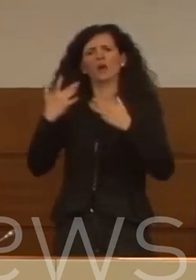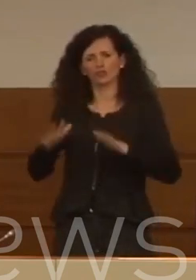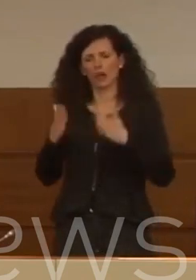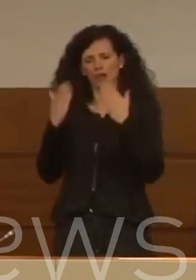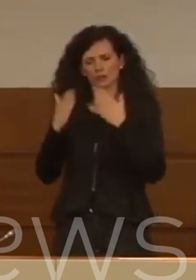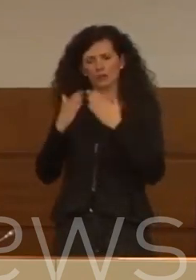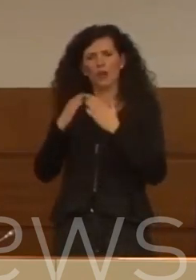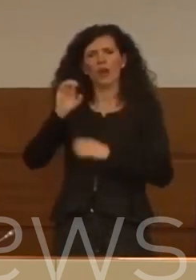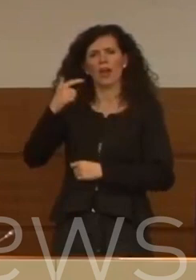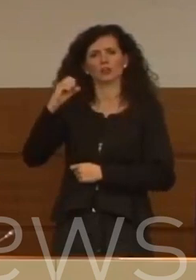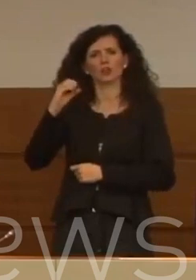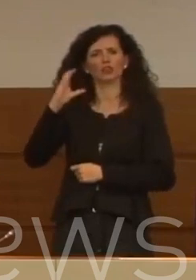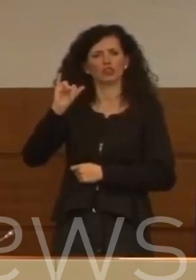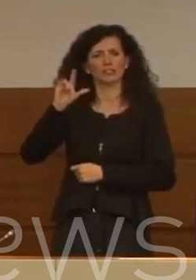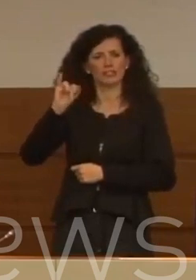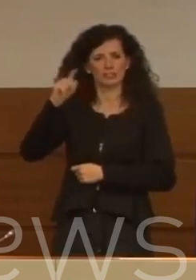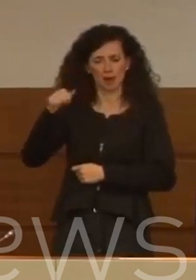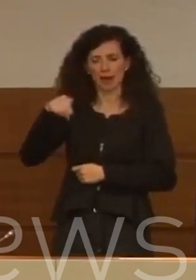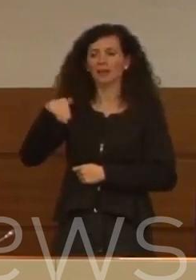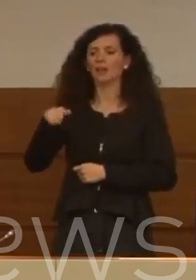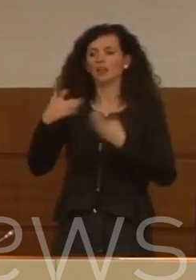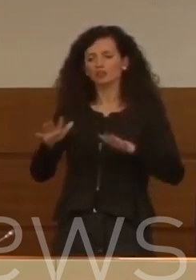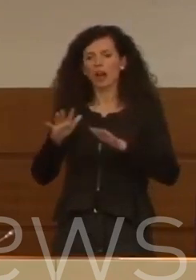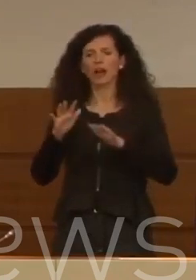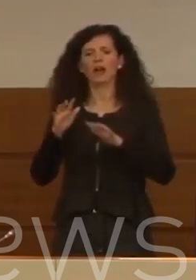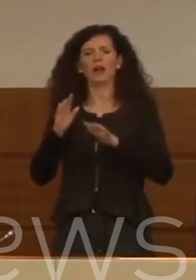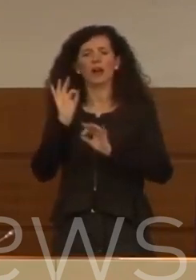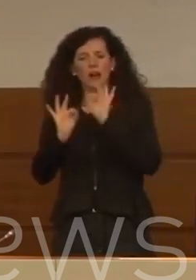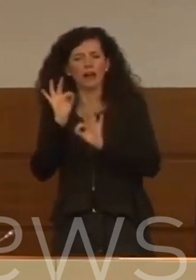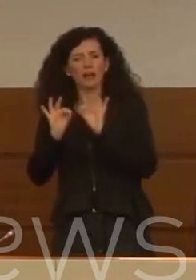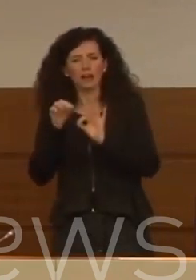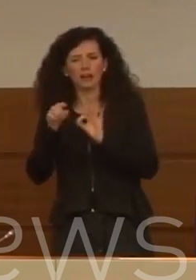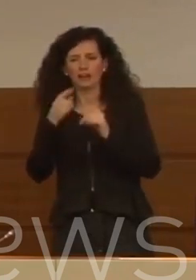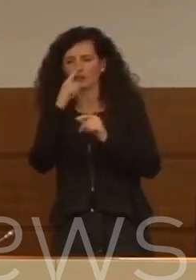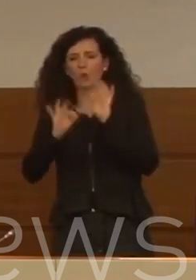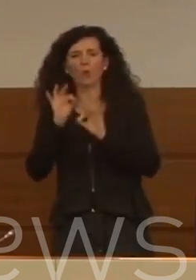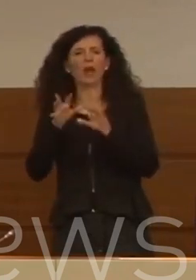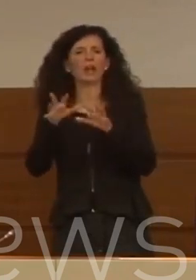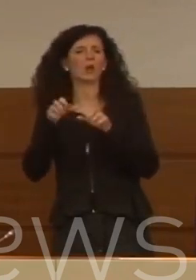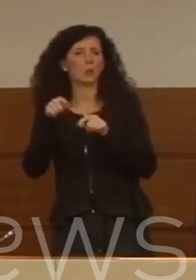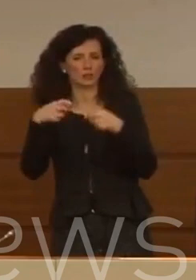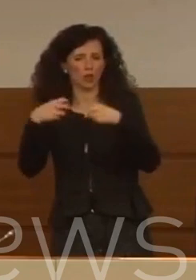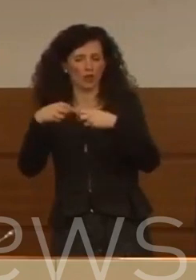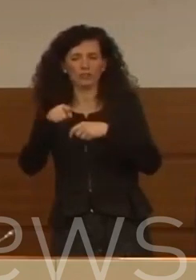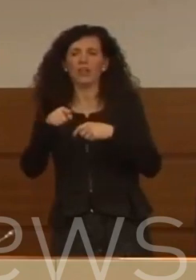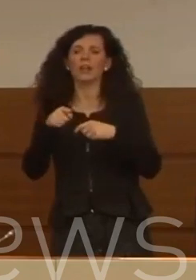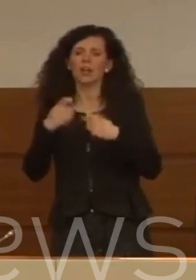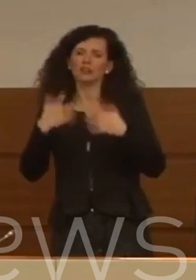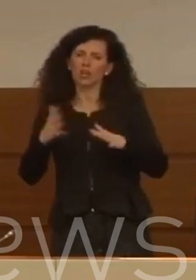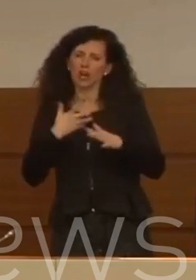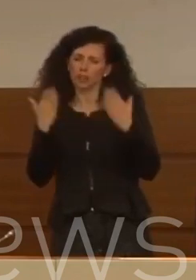che è un farmaco già approvato per l'attività reumatoide su cui ci sono dati preliminari promettenti si è